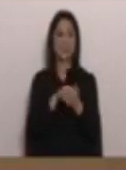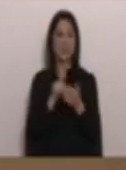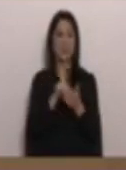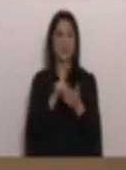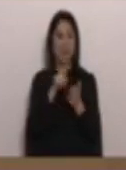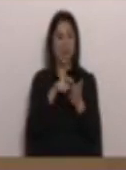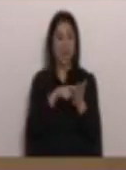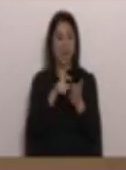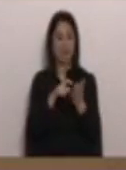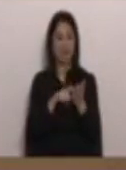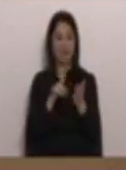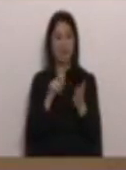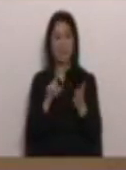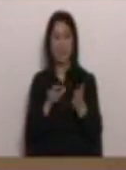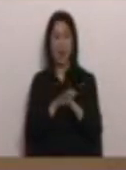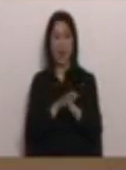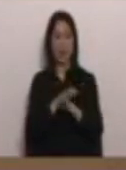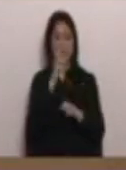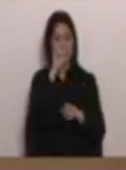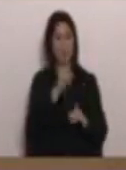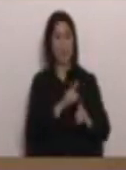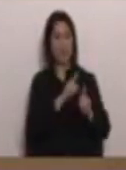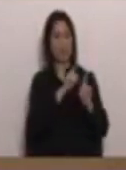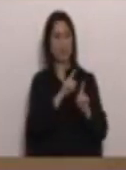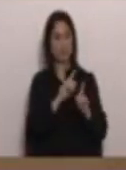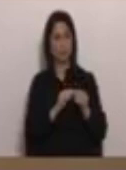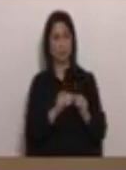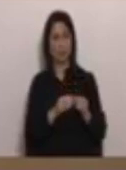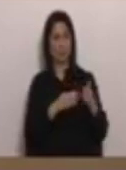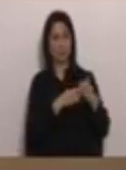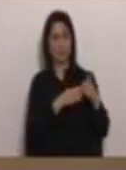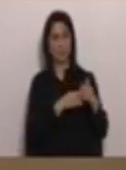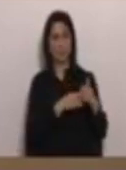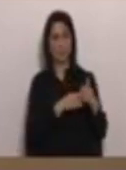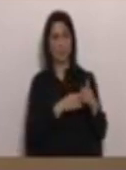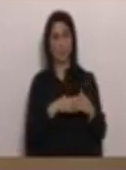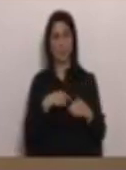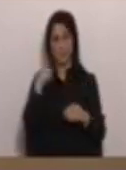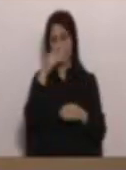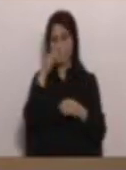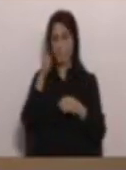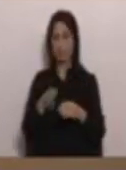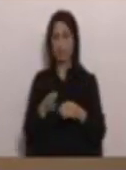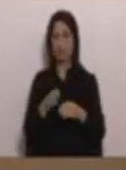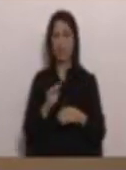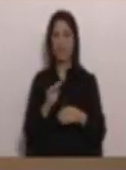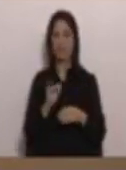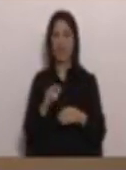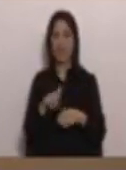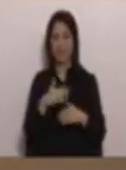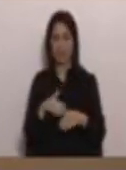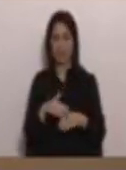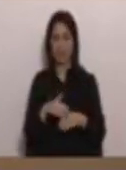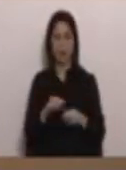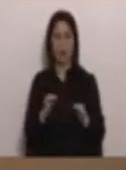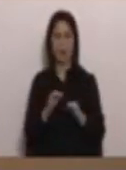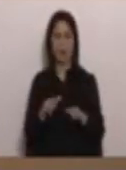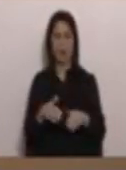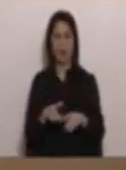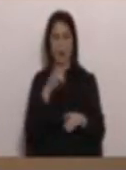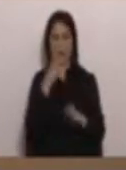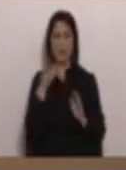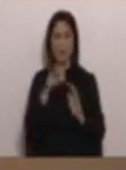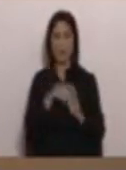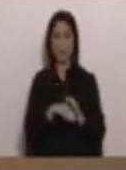გარკვევისთვის აღმასრულებელ ხელისუფლებასთან იქნება პრობლემა. ამიტომ, ეხლა მაჟორიტარებს აღარც ფრაქცია აქვთ, აღარც არაფერი არ აქვთ,